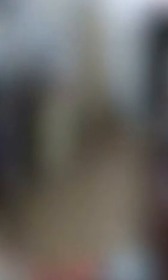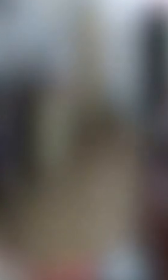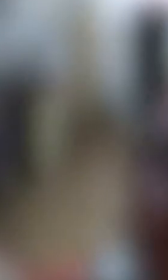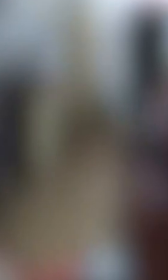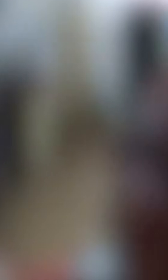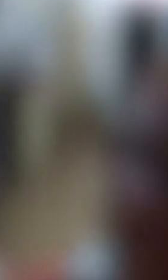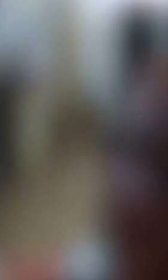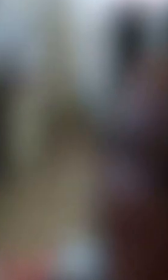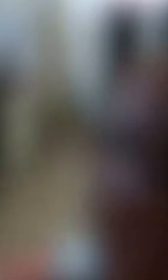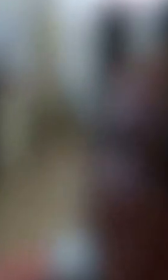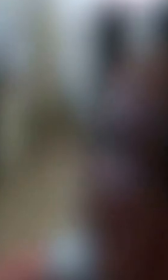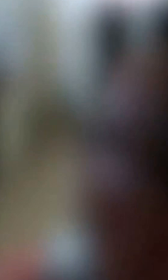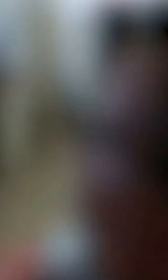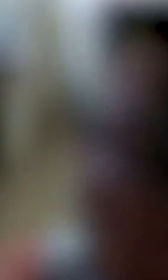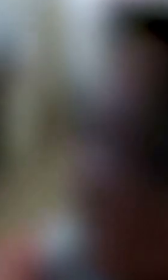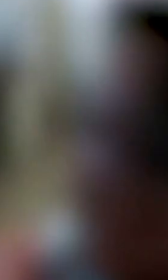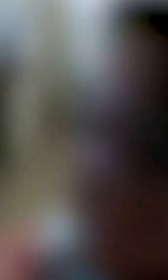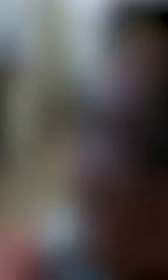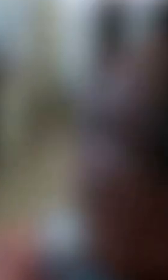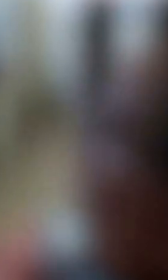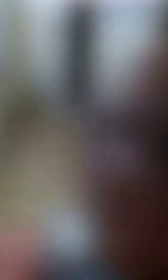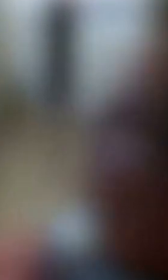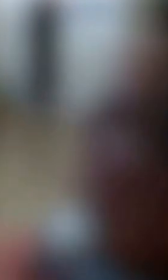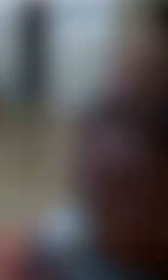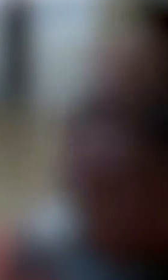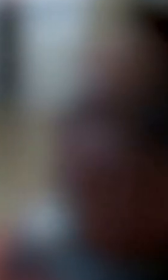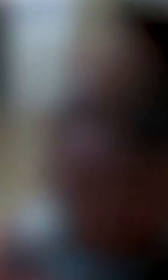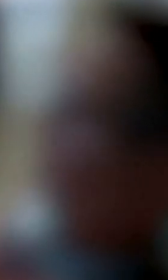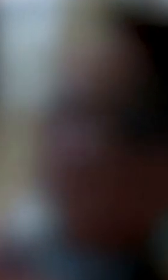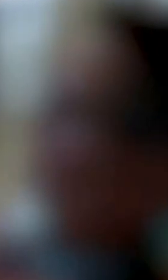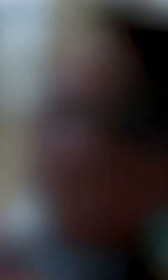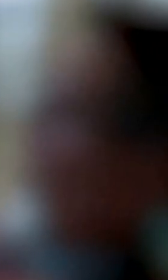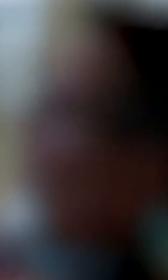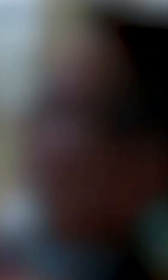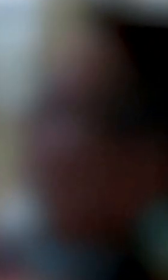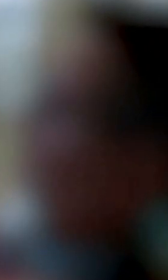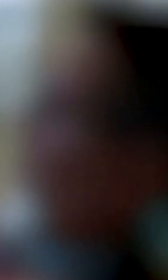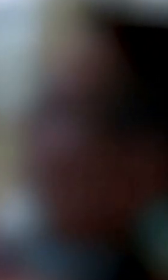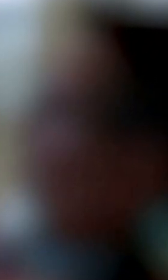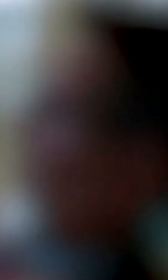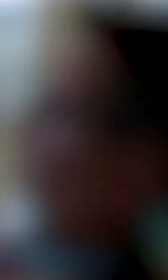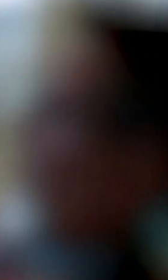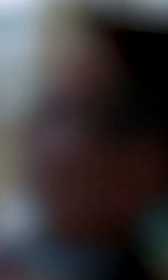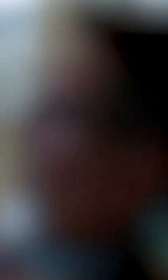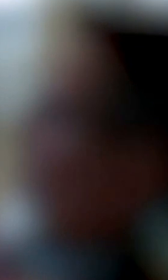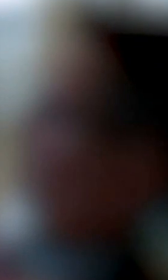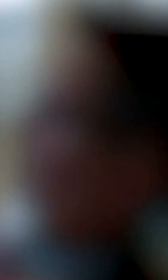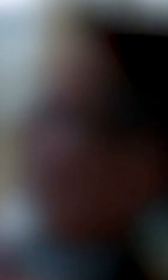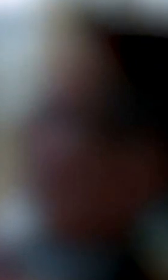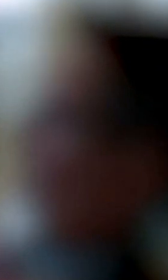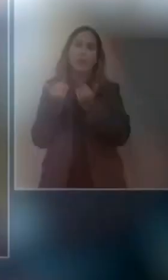avere nuovamente una voce naturale tornando indietro registri la mia Un caro saluto a